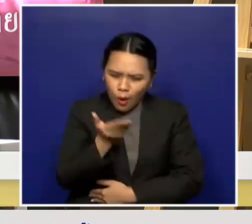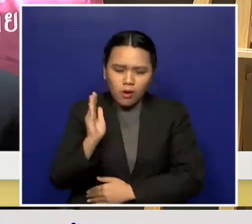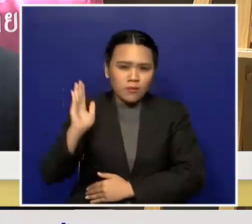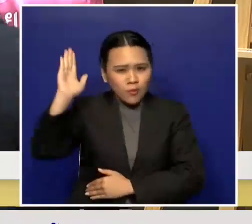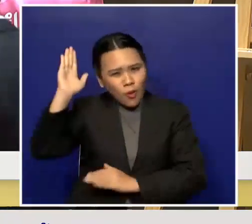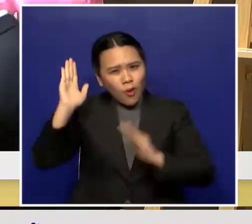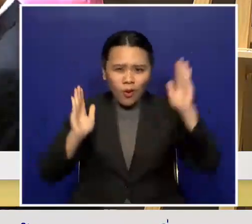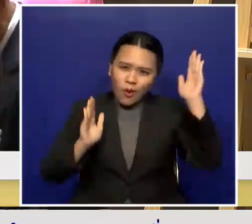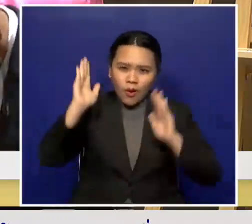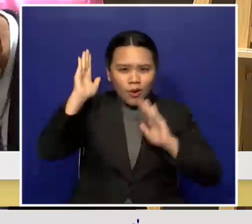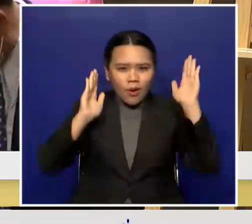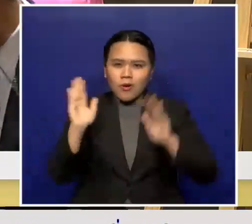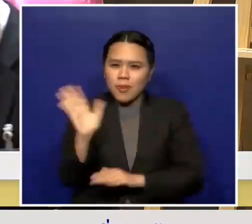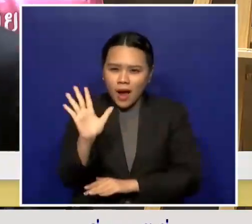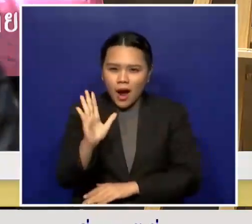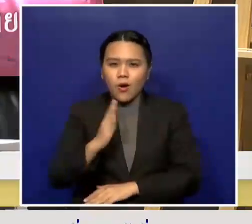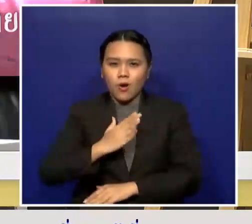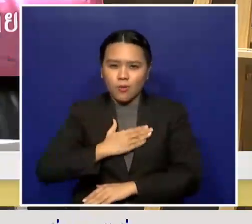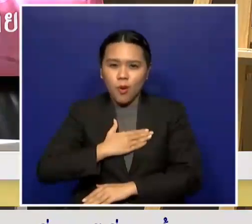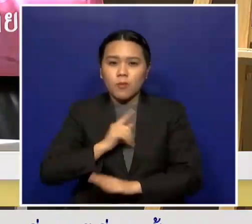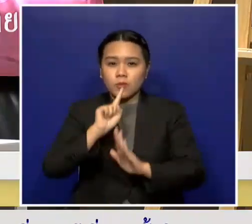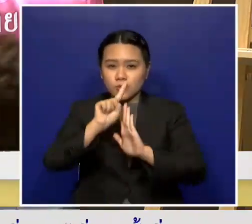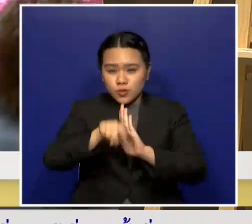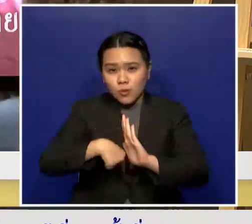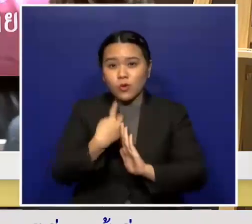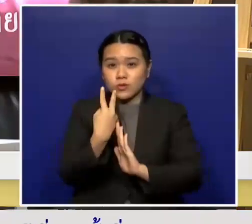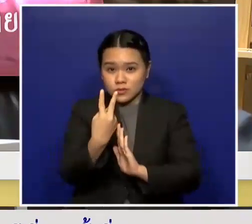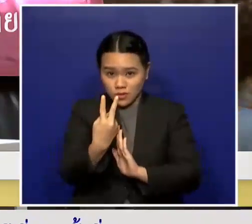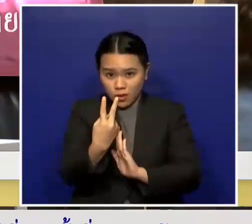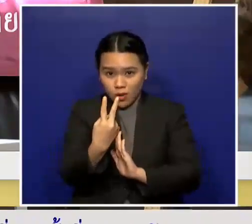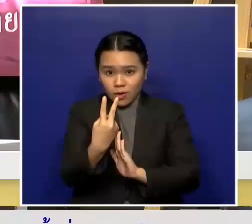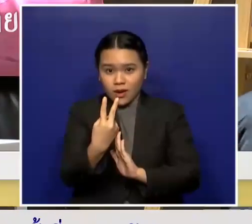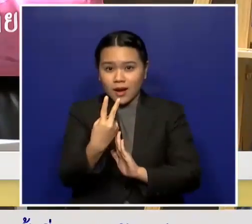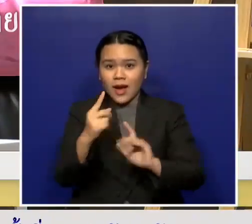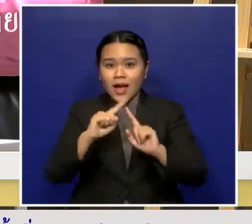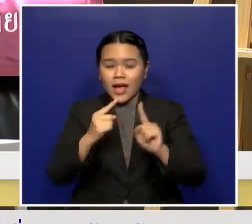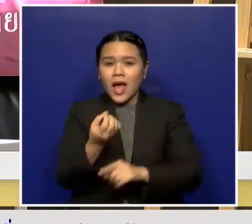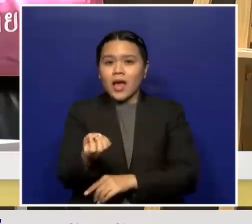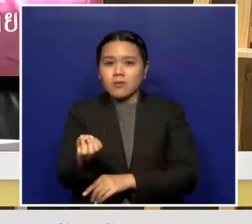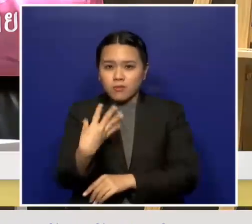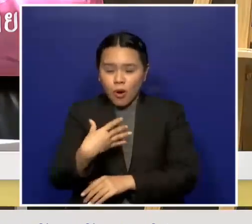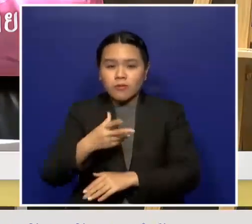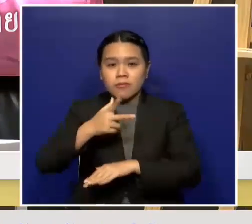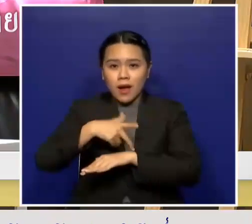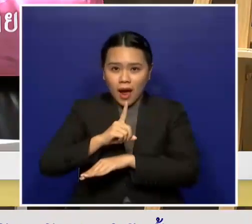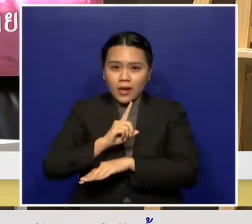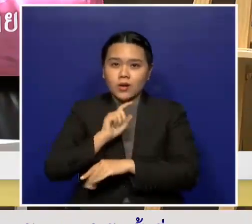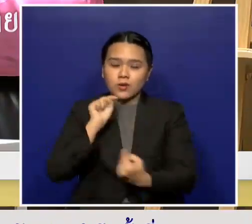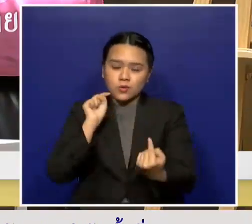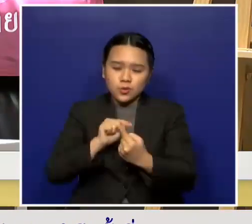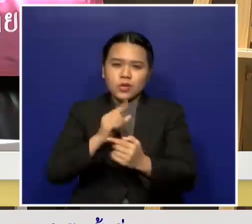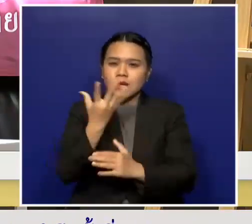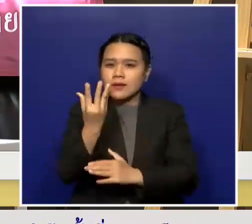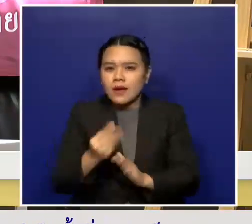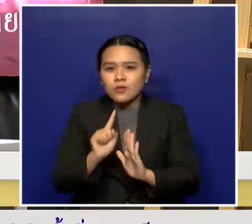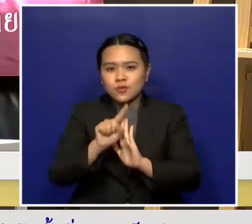ลา2ชั่วโมงที่คุยกันไว้แต่ว่าฝ่ายที่เขียนไปถึงประธานบอกว่าเหลือชั่วโมงเดียวผมคิดว่าน่าเสียดายนะครับถ้